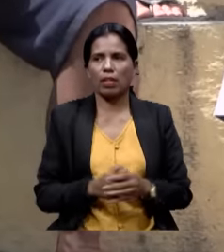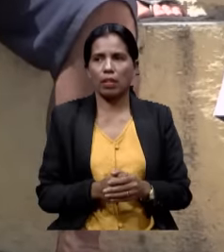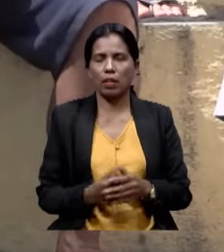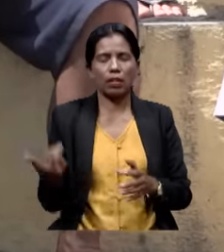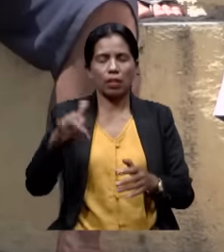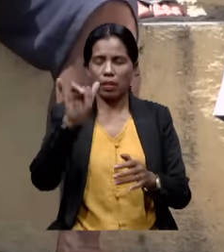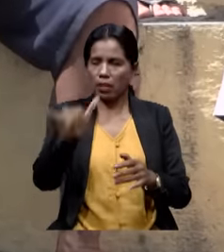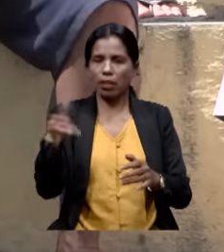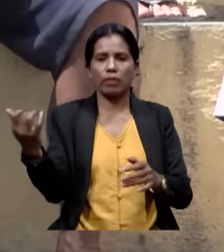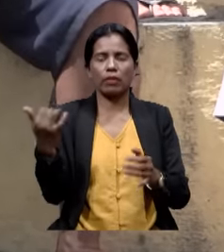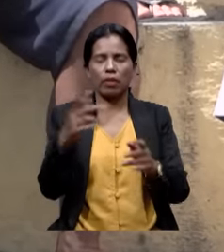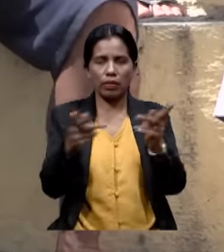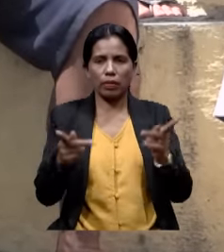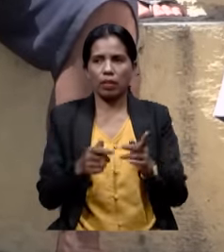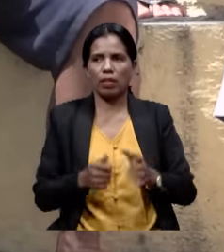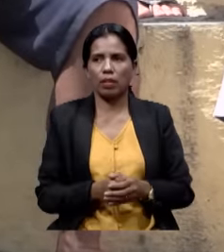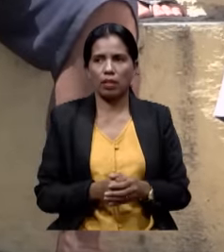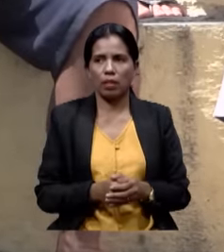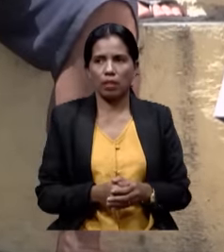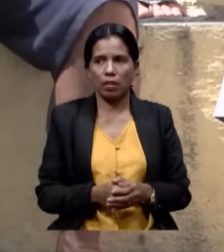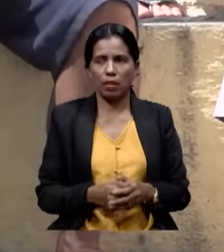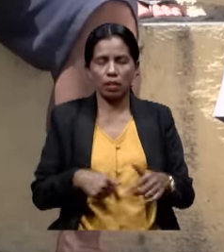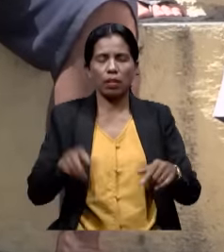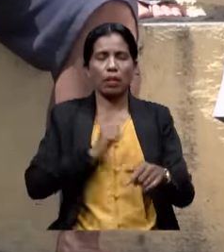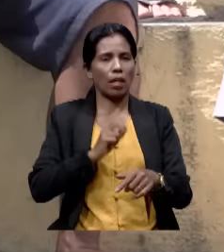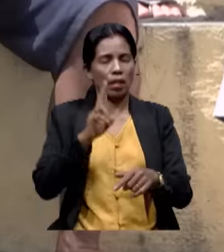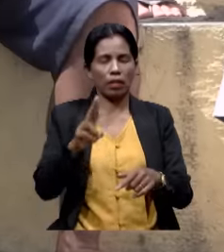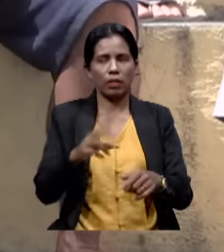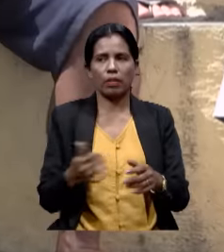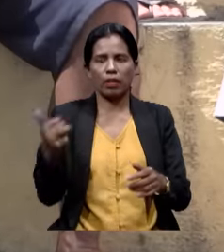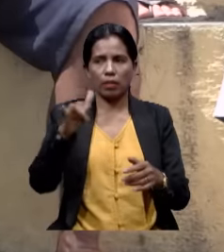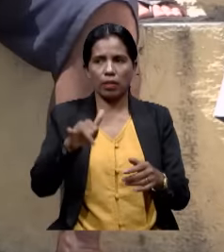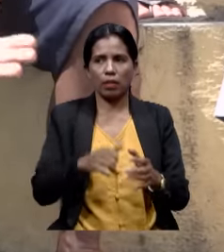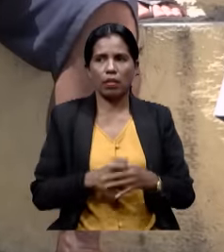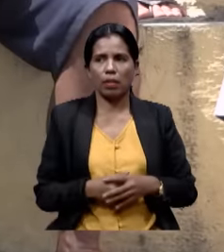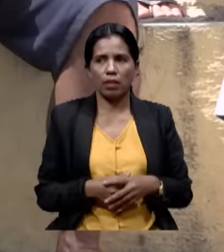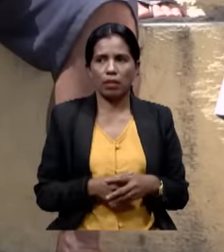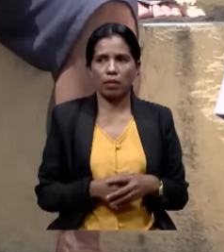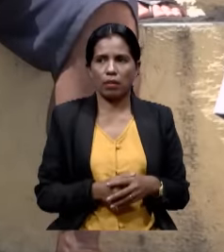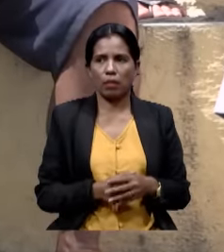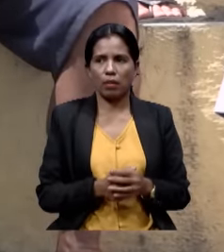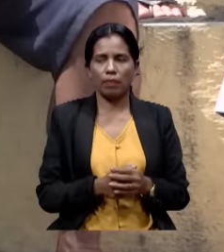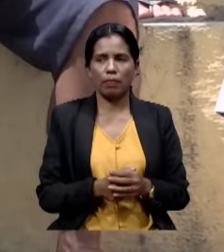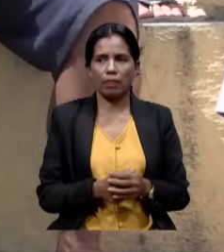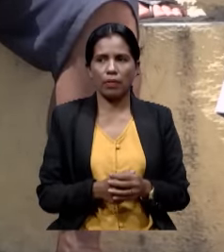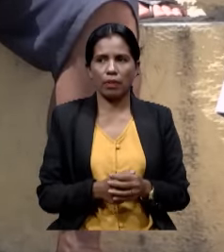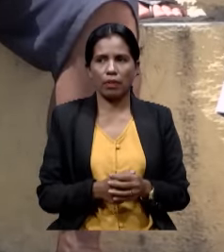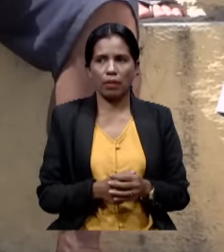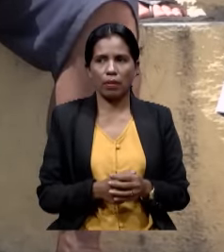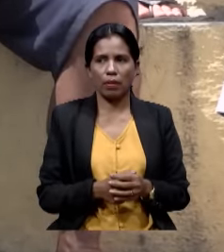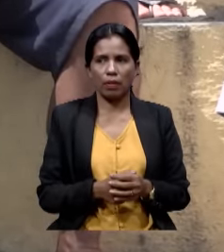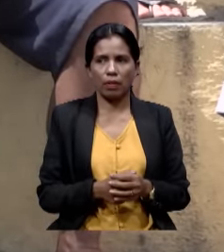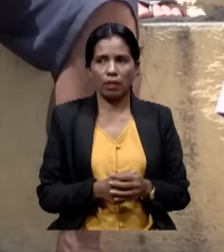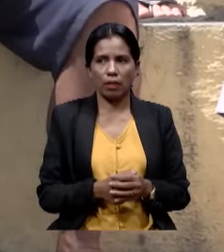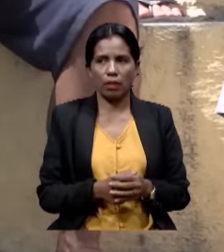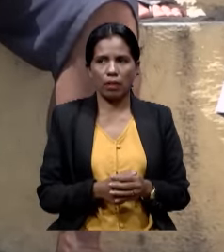fati ne tam be botsir sir handa ti saiba ni masir handa ti sir ba fale an ba ko fale be ay moru kida be la ko to be